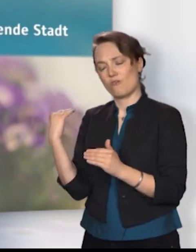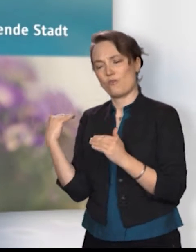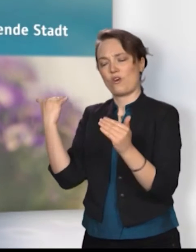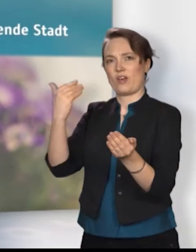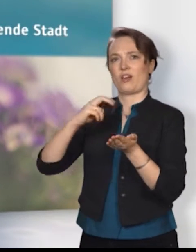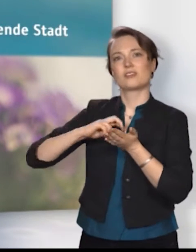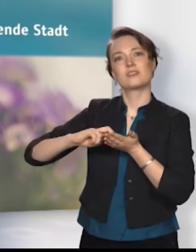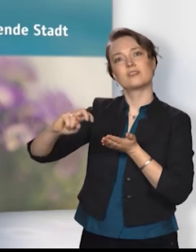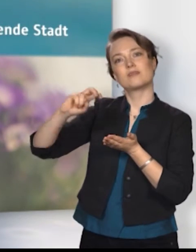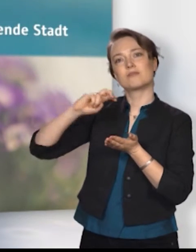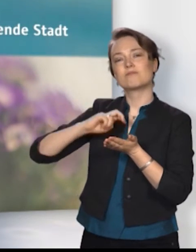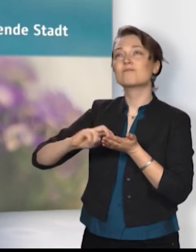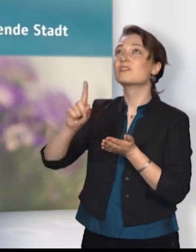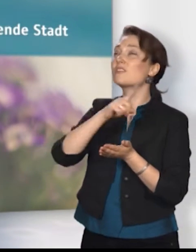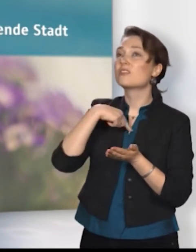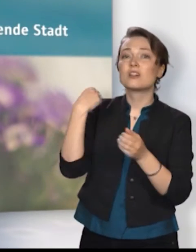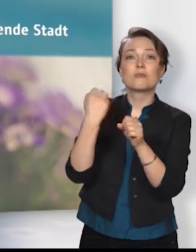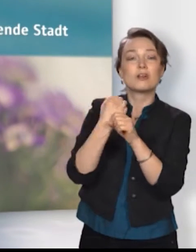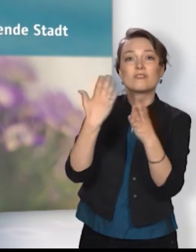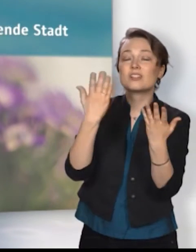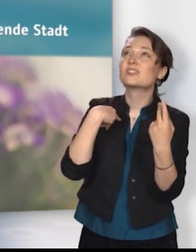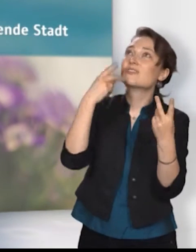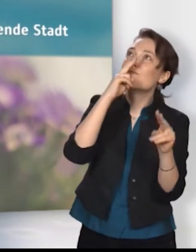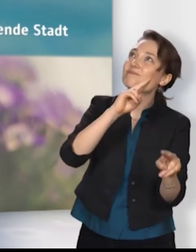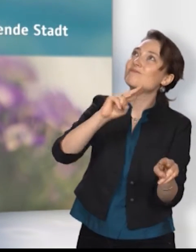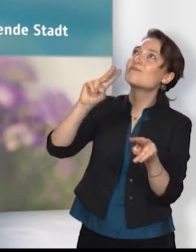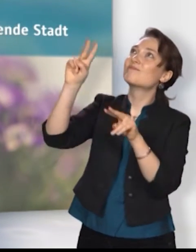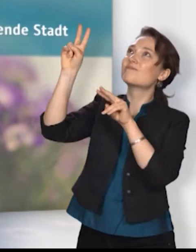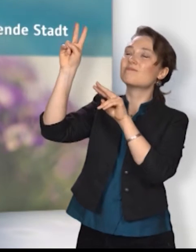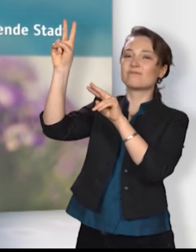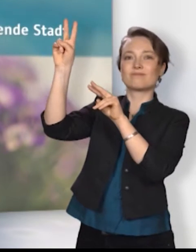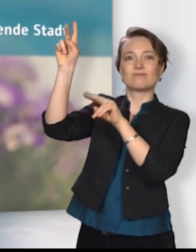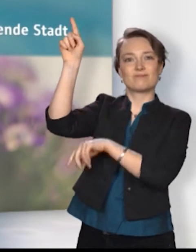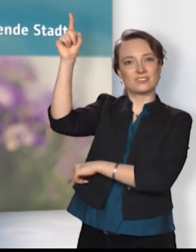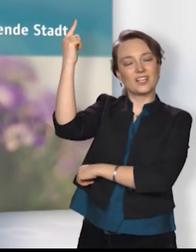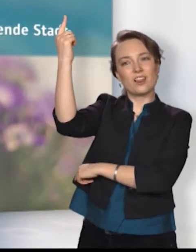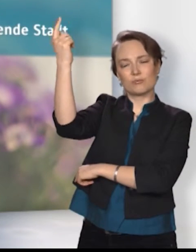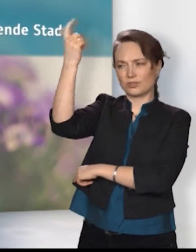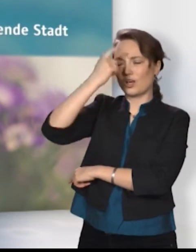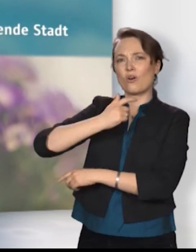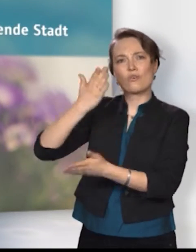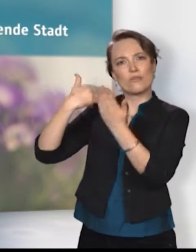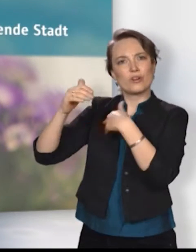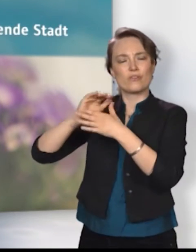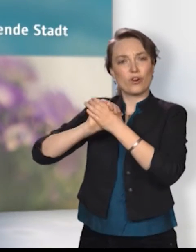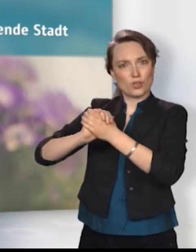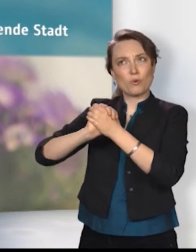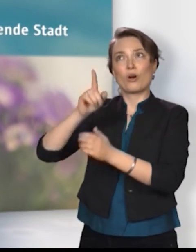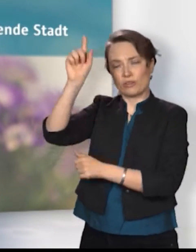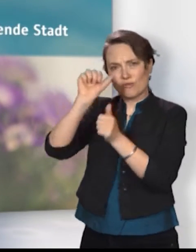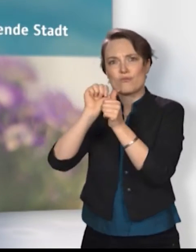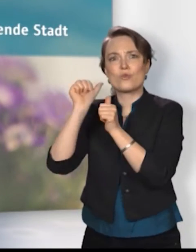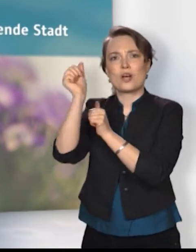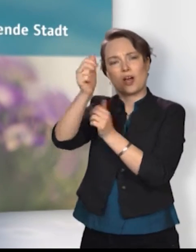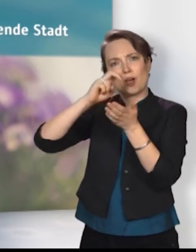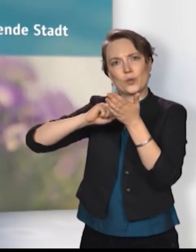voran und sehen auf den, der uns verspricht,